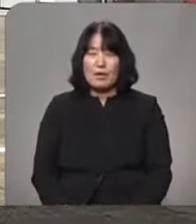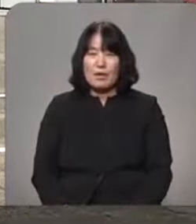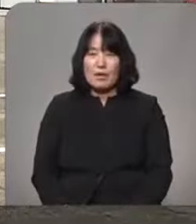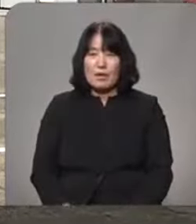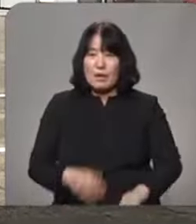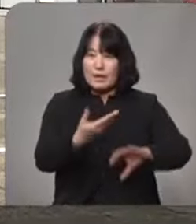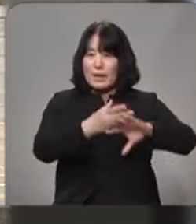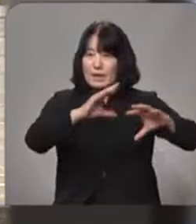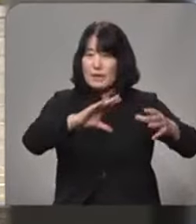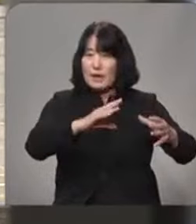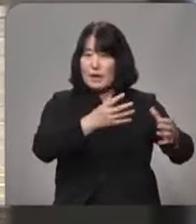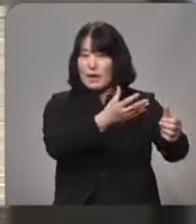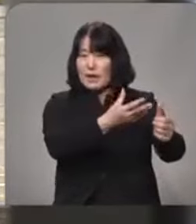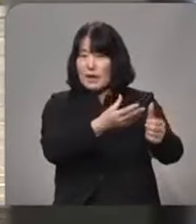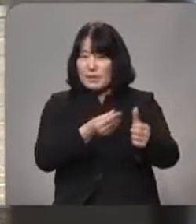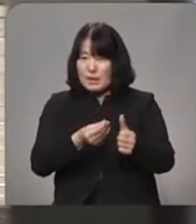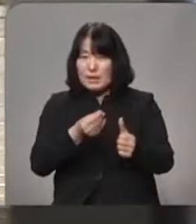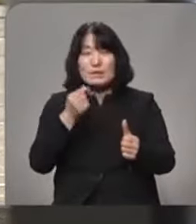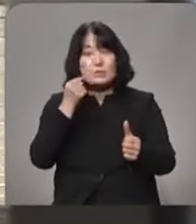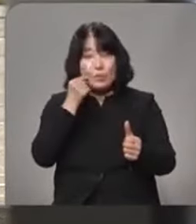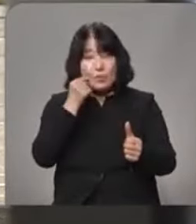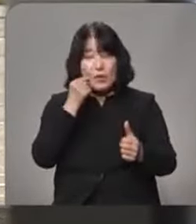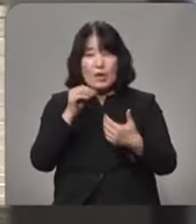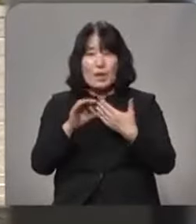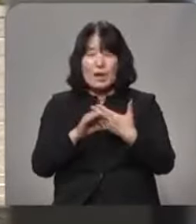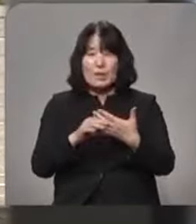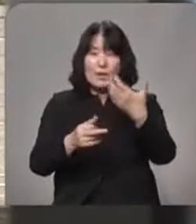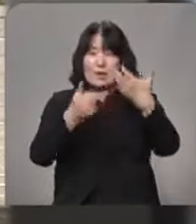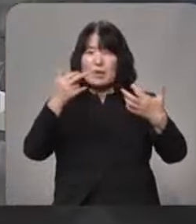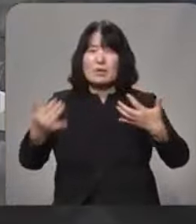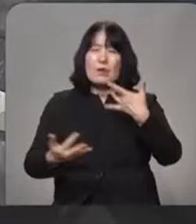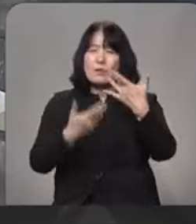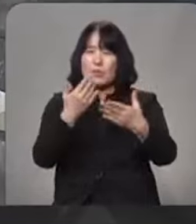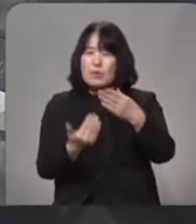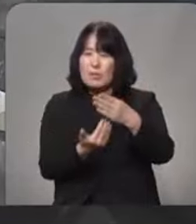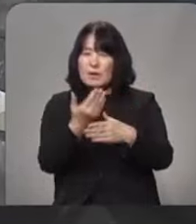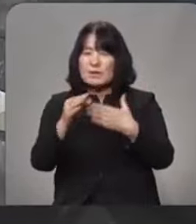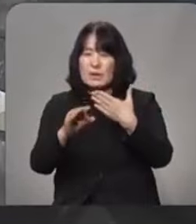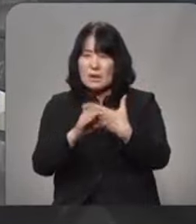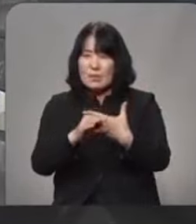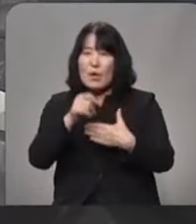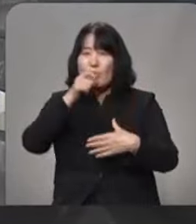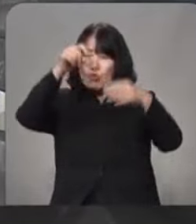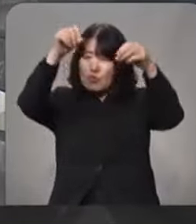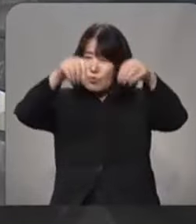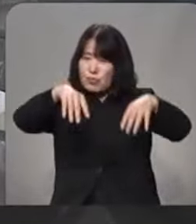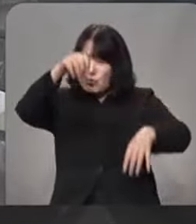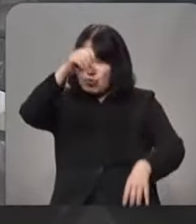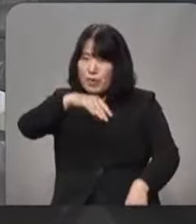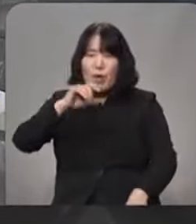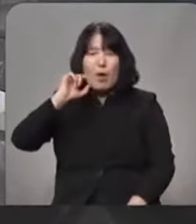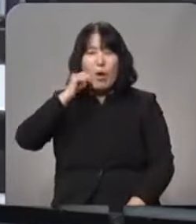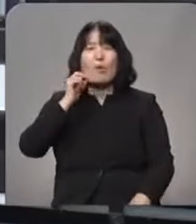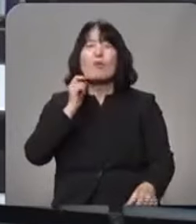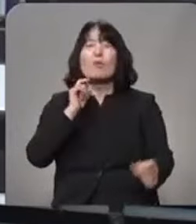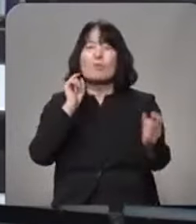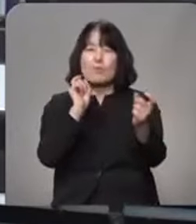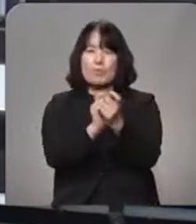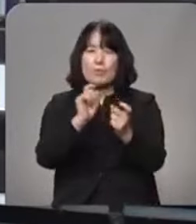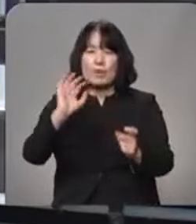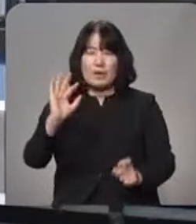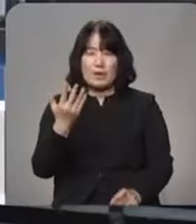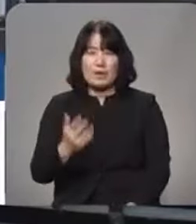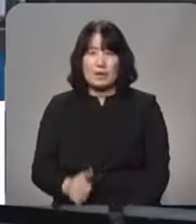해외 임차 헬기를 구하지 못한다면 당장 산불 진화 작업에 차질이 우려된다고 걱정합니다. 부대가 추가로